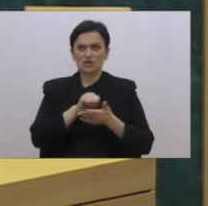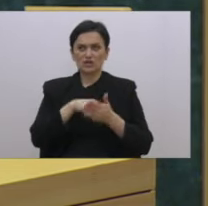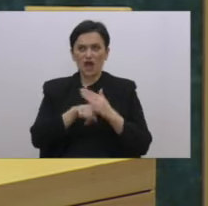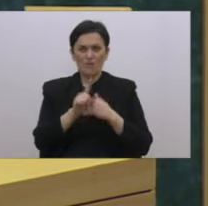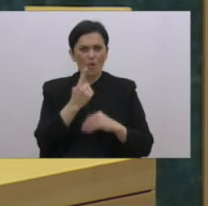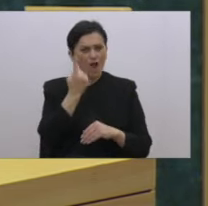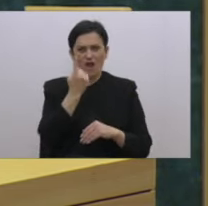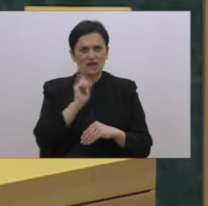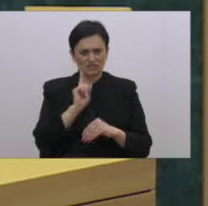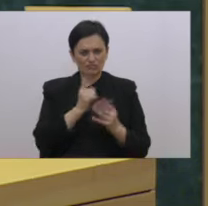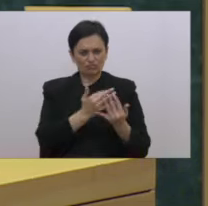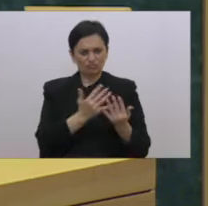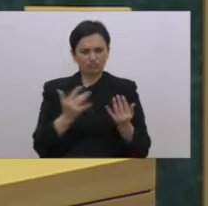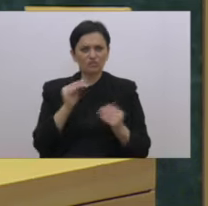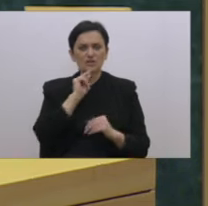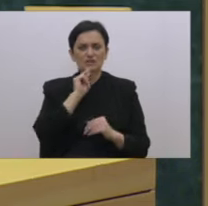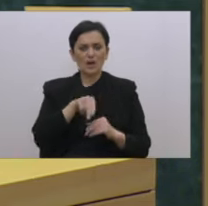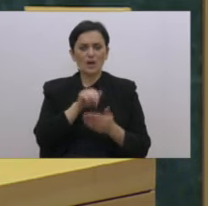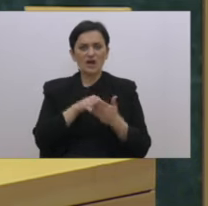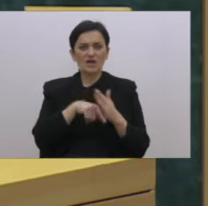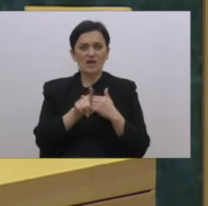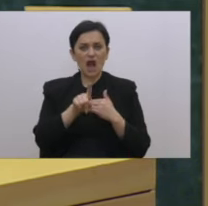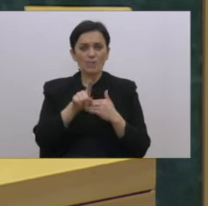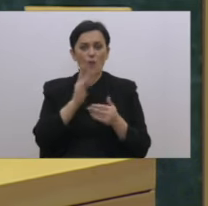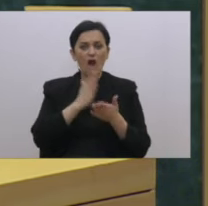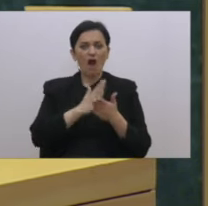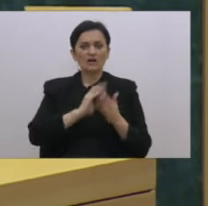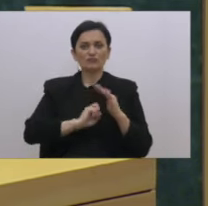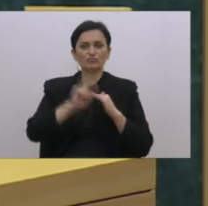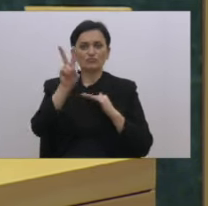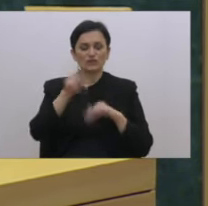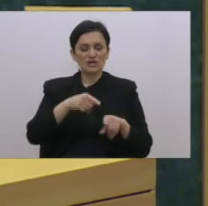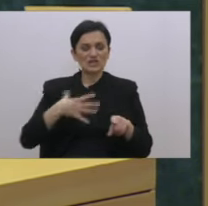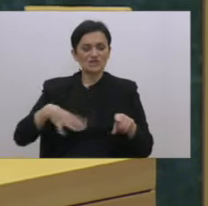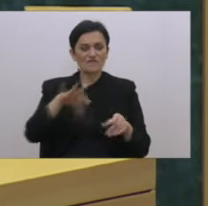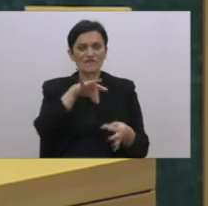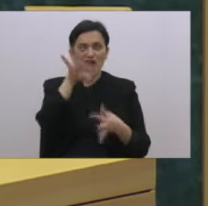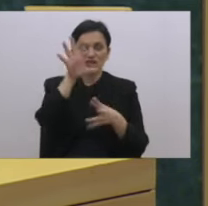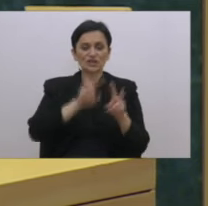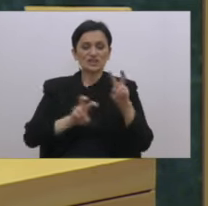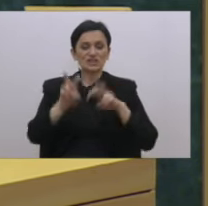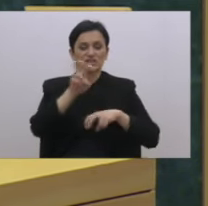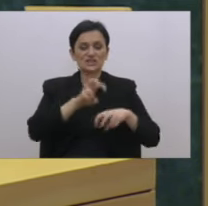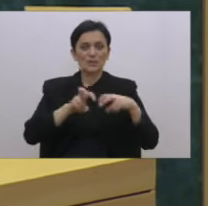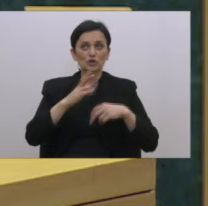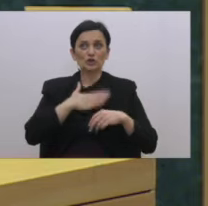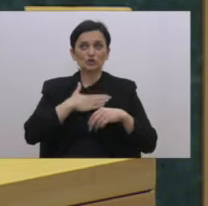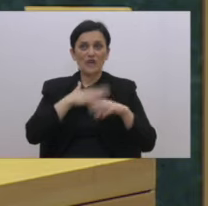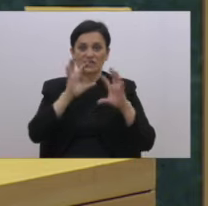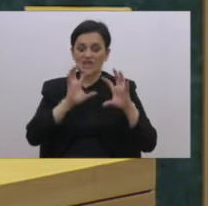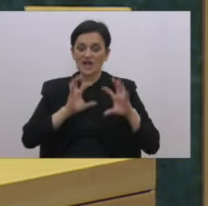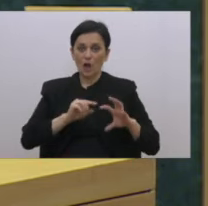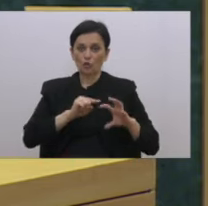erti ჩადენილი დანაშაულის გამო გადახვეწილია ამ ქვეყნიდან და იძებნება ჩვენი